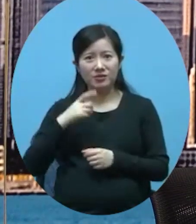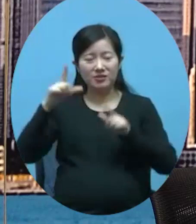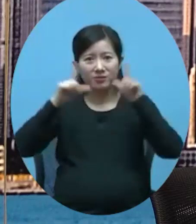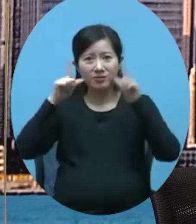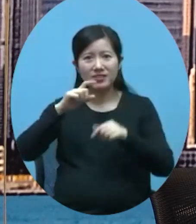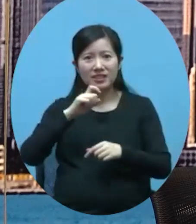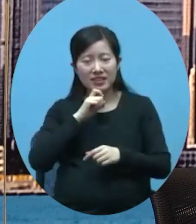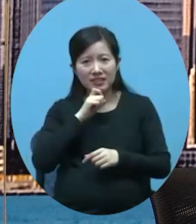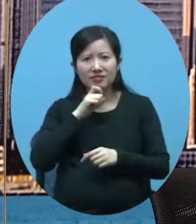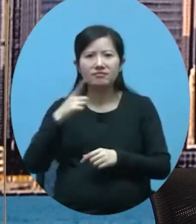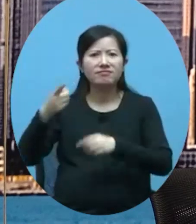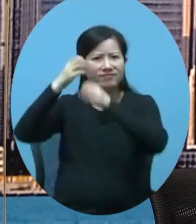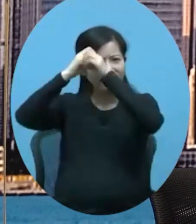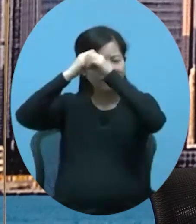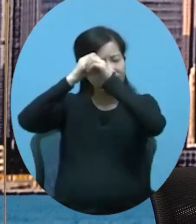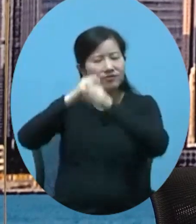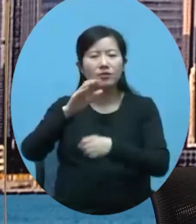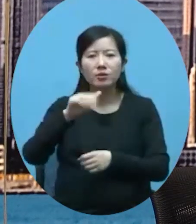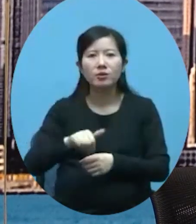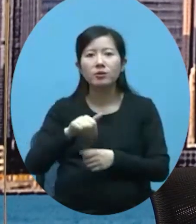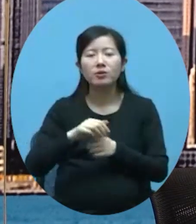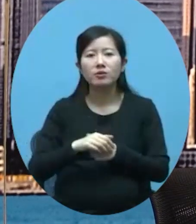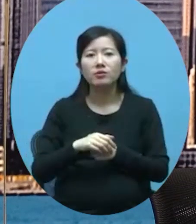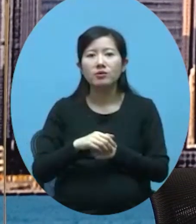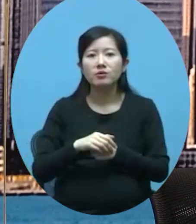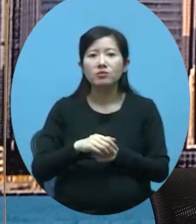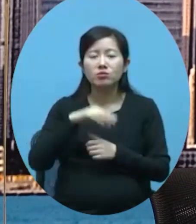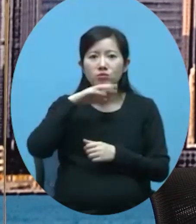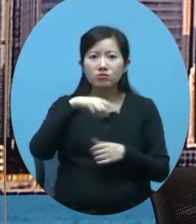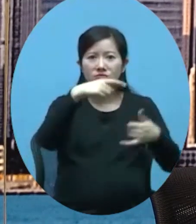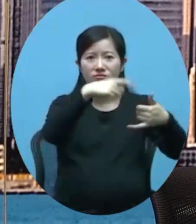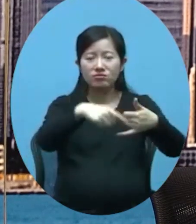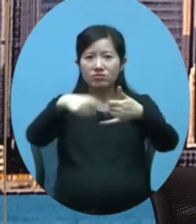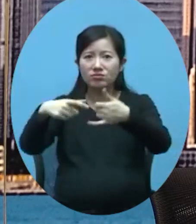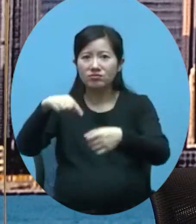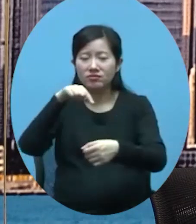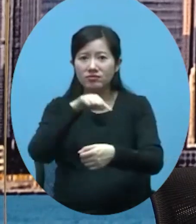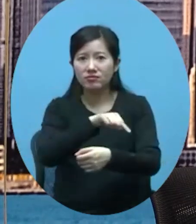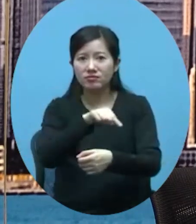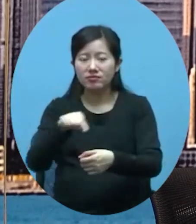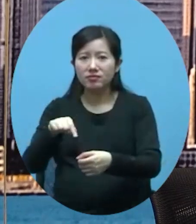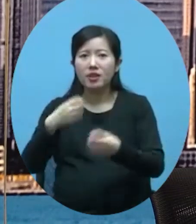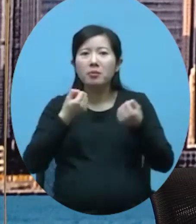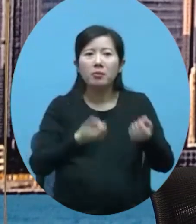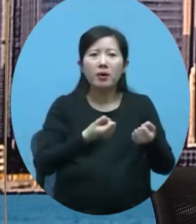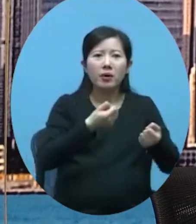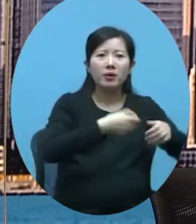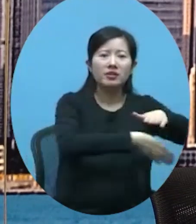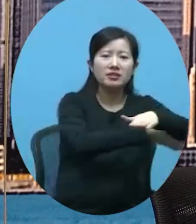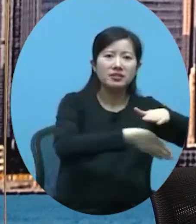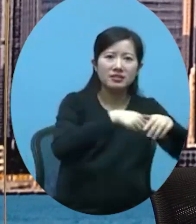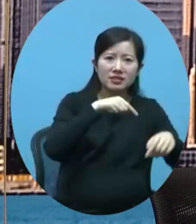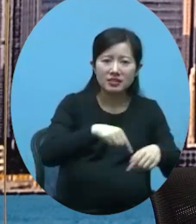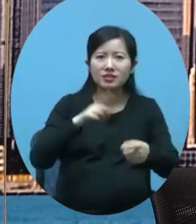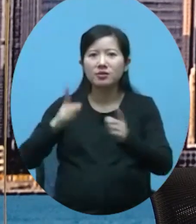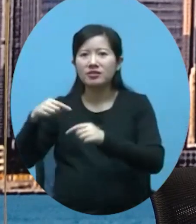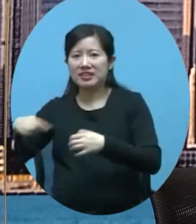測試其實每個病人我們現在的做法就是在我們的普通科門診和急症室是會